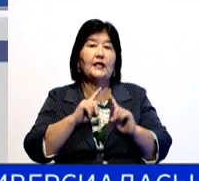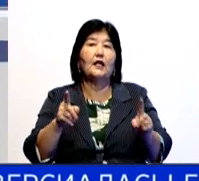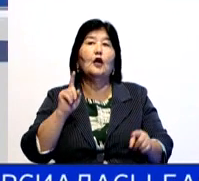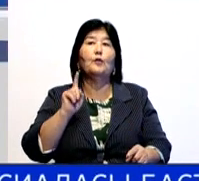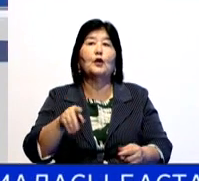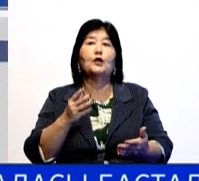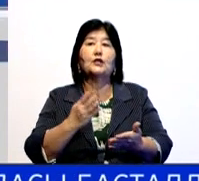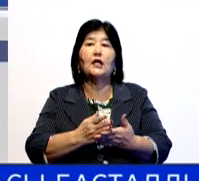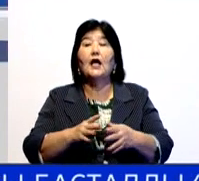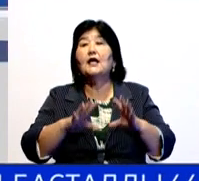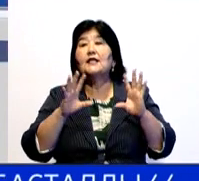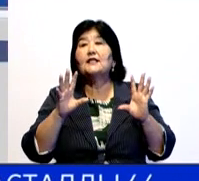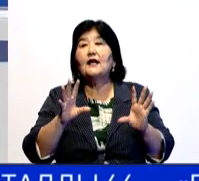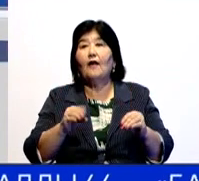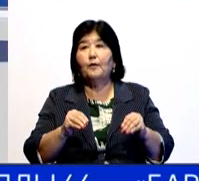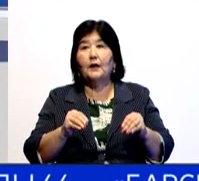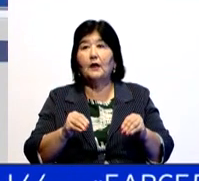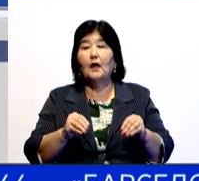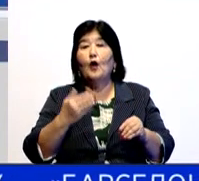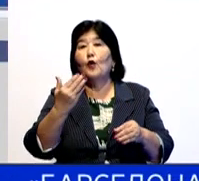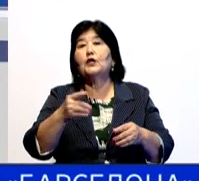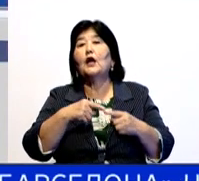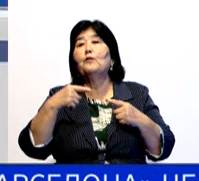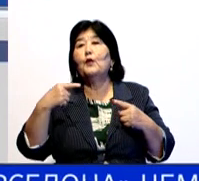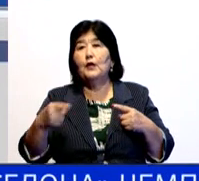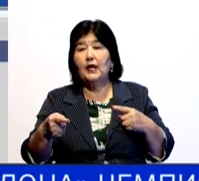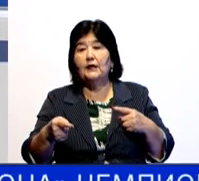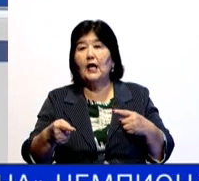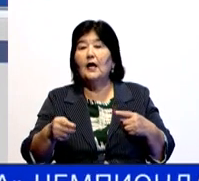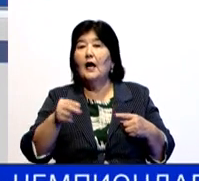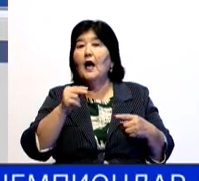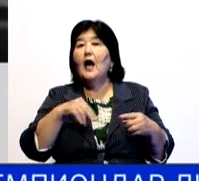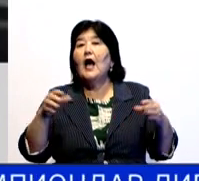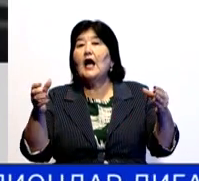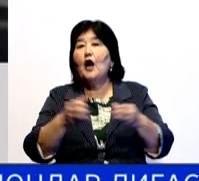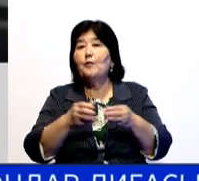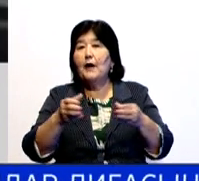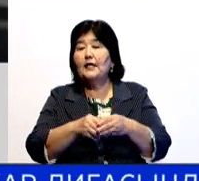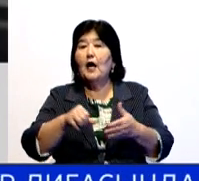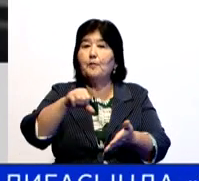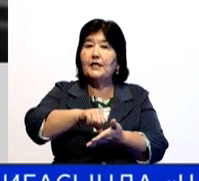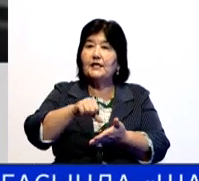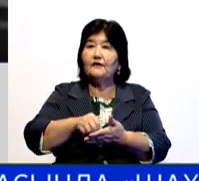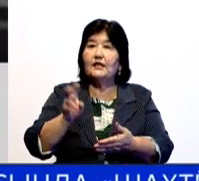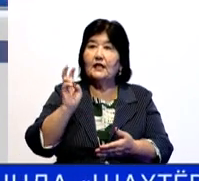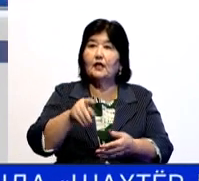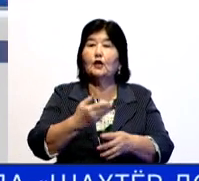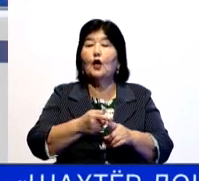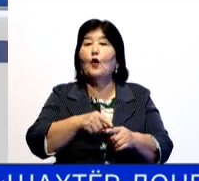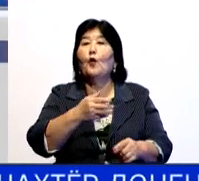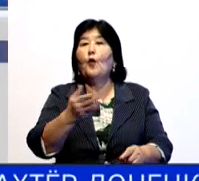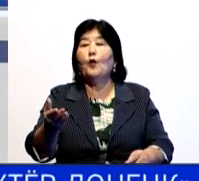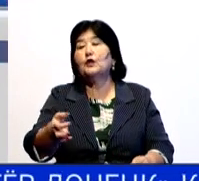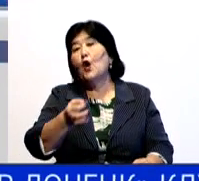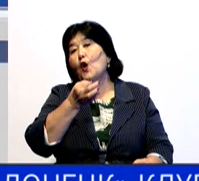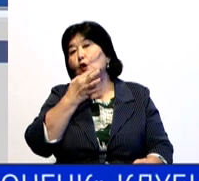жерде жалпы одан бөлек компаниялардан да представительдер келеді, яғни олар